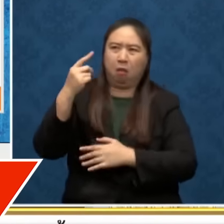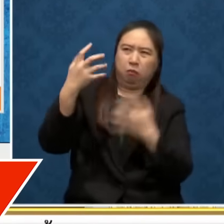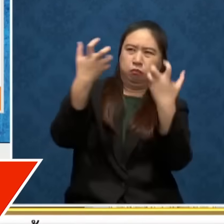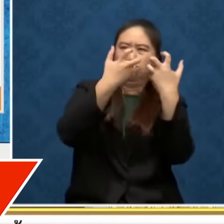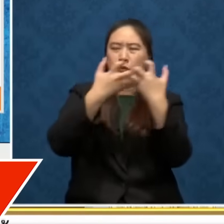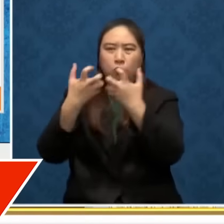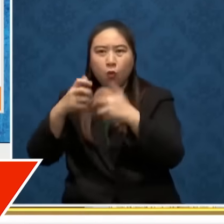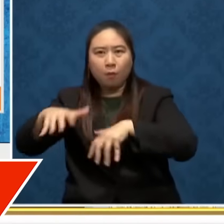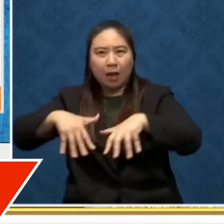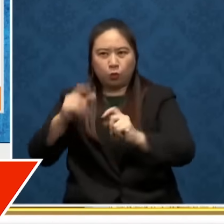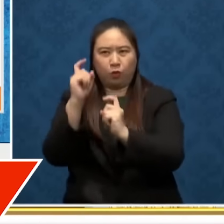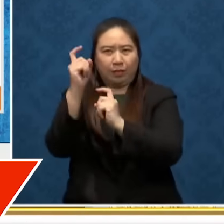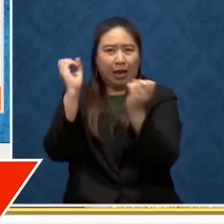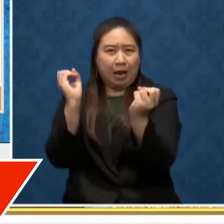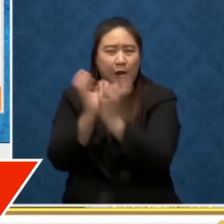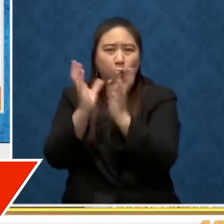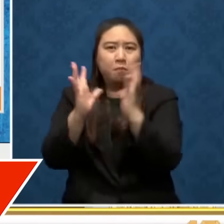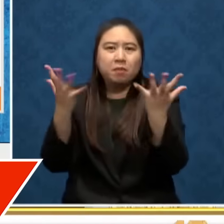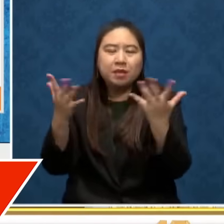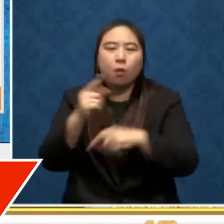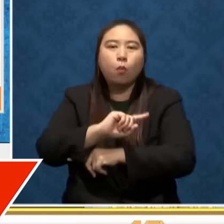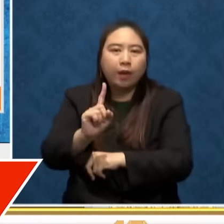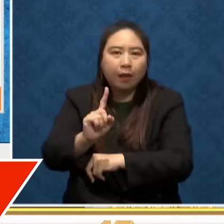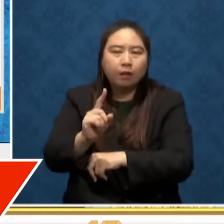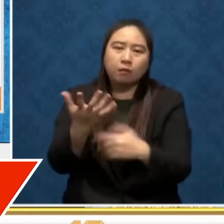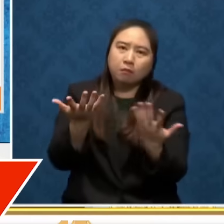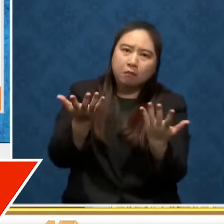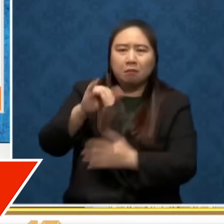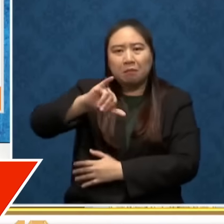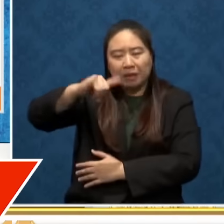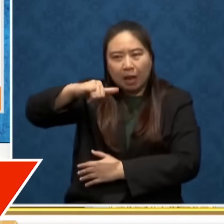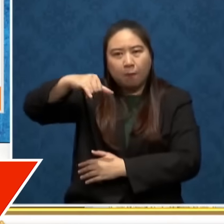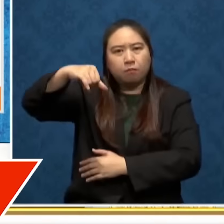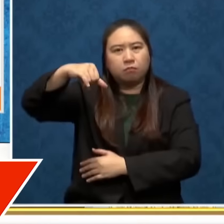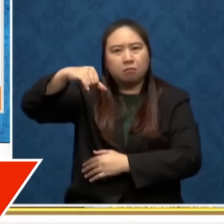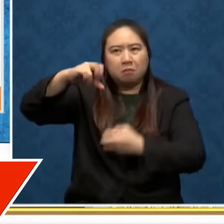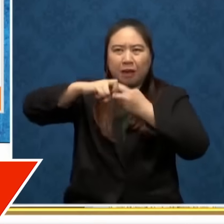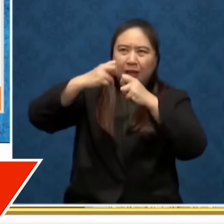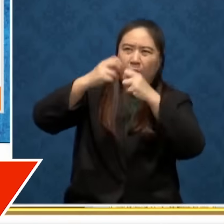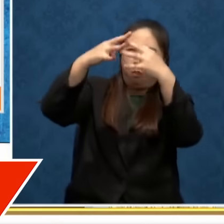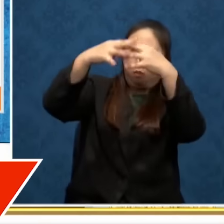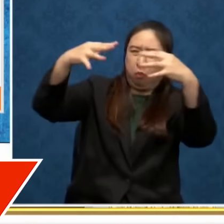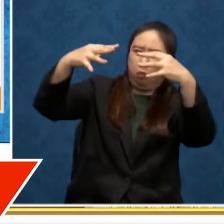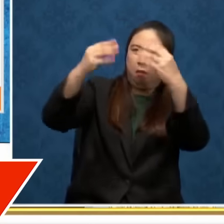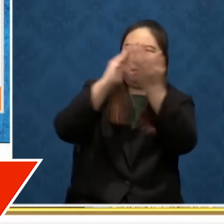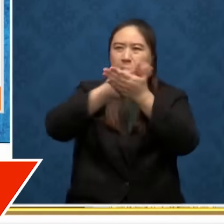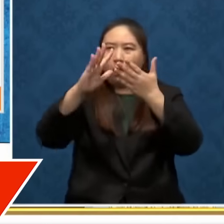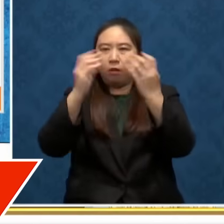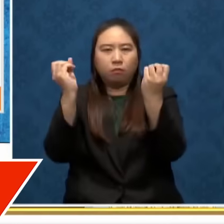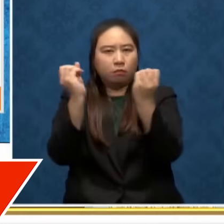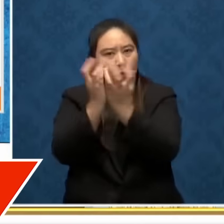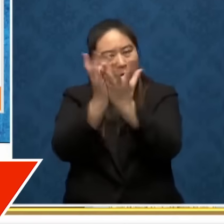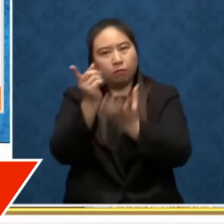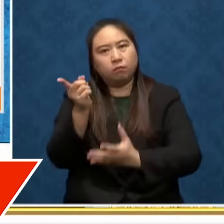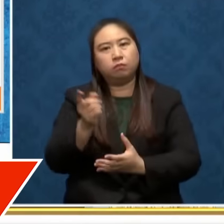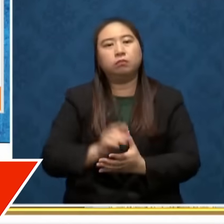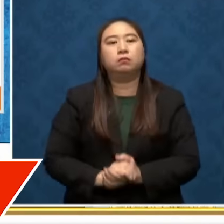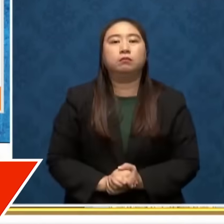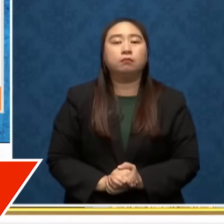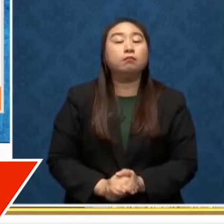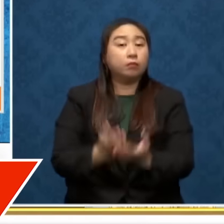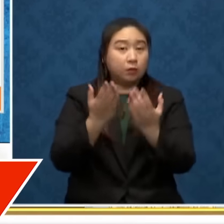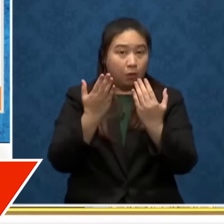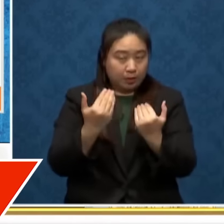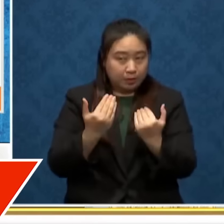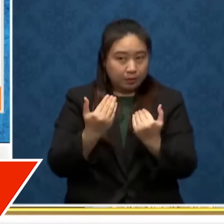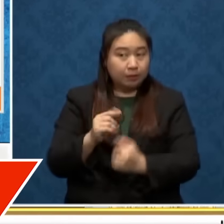การเดินทางของพี่น้องประชาชนนะครับรวมถึงอุบัติเหตุที่อาจเกิดขึ้นจากความไม่เป็นระเบียบเหล่านี้จึงอยากเน้นย้ำกลับ